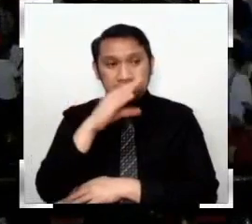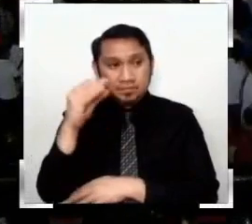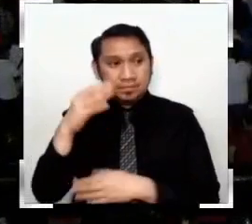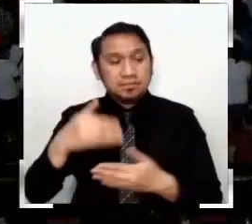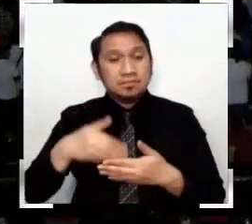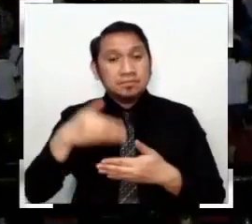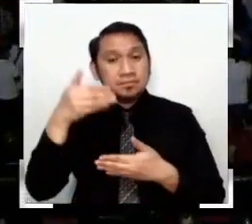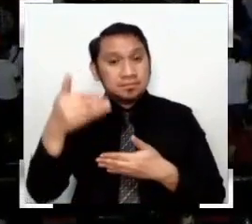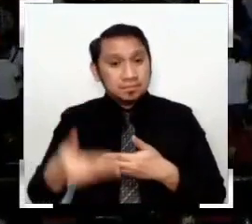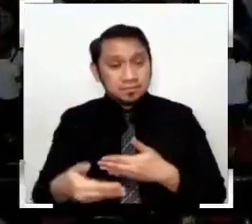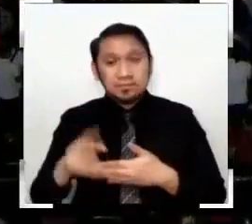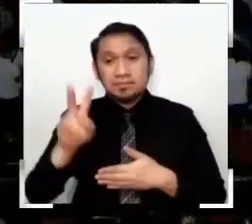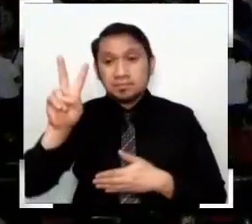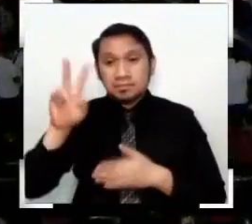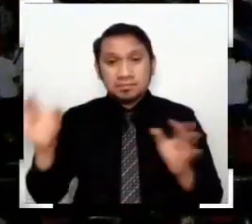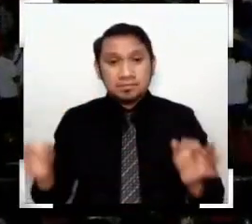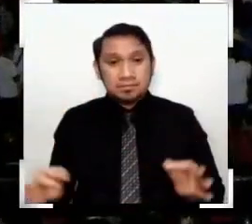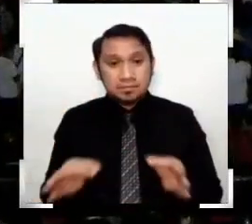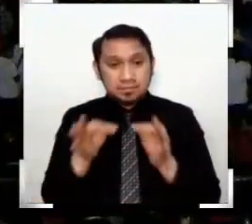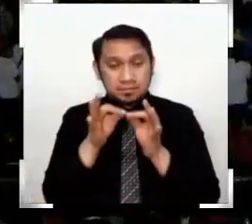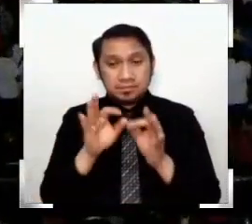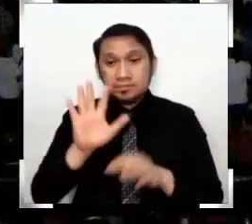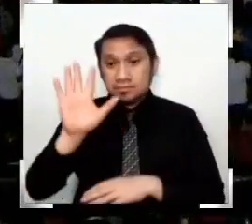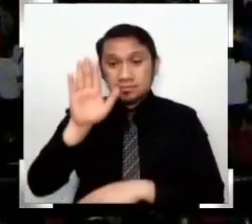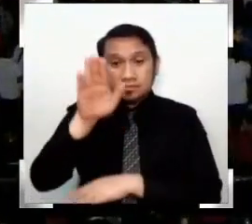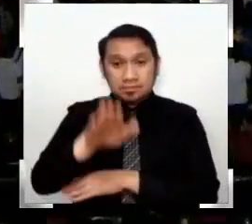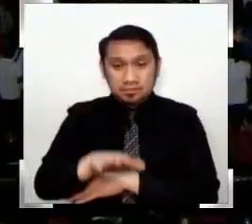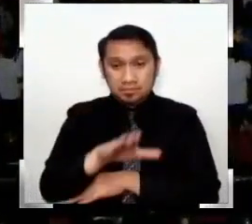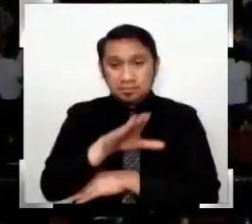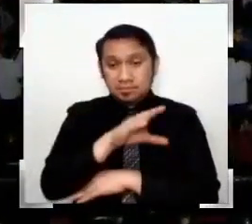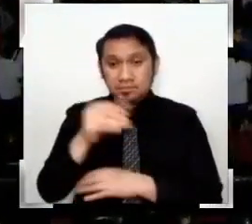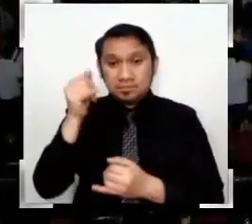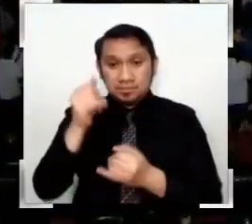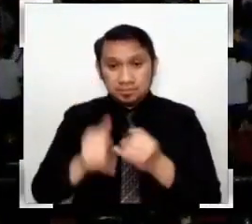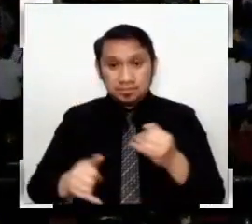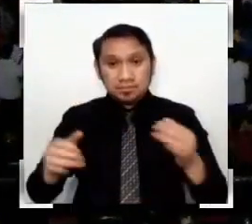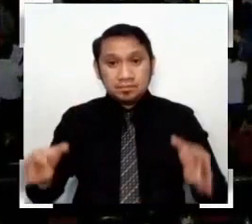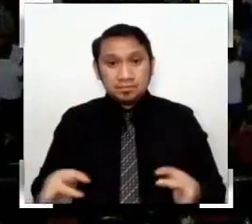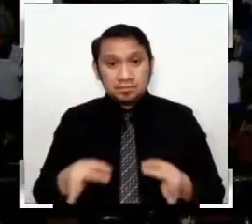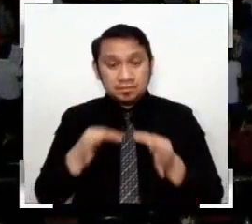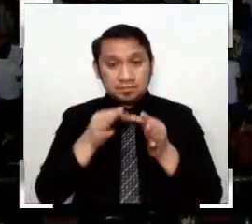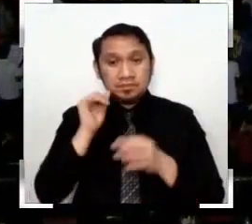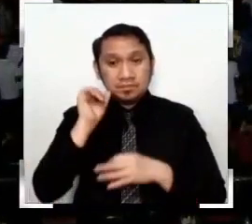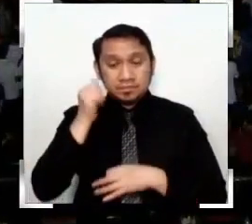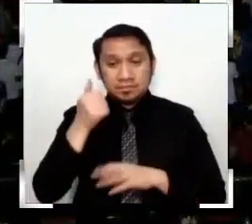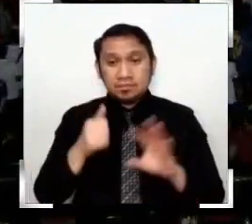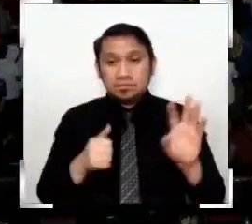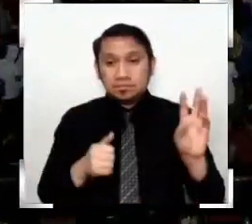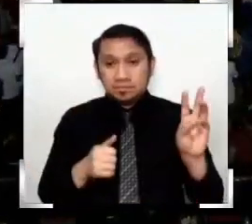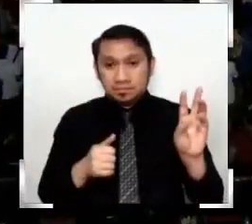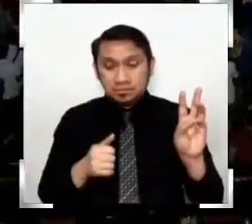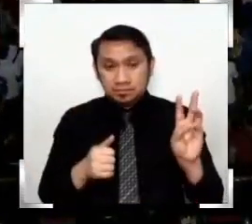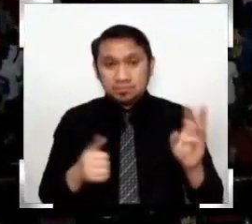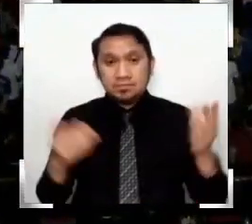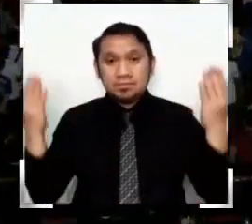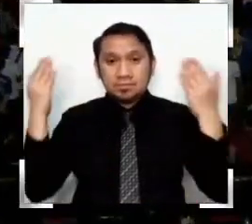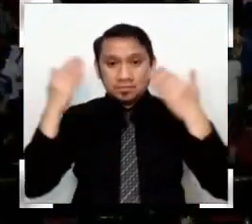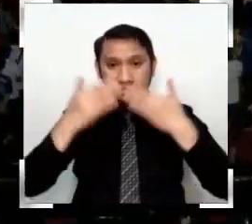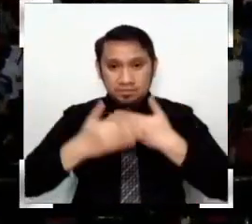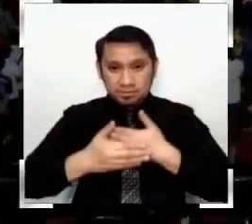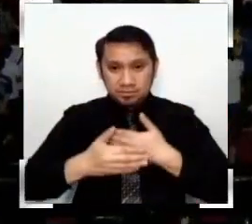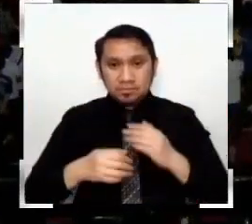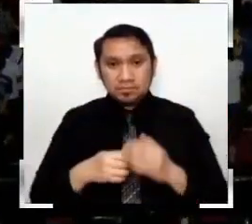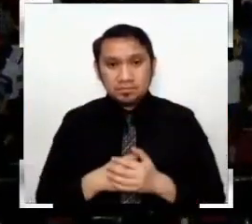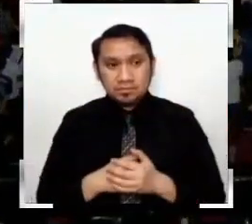dalawang misa, isa ng alas 5 ng hapon at ang huling misa naman bukas alas 6 na ng gabi. At para po yan dun sa